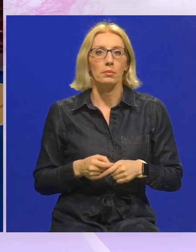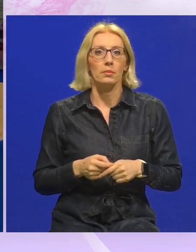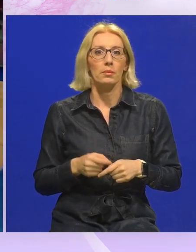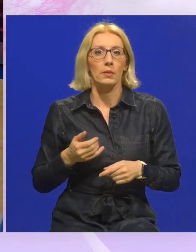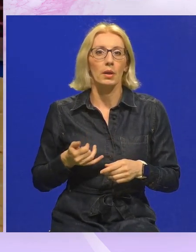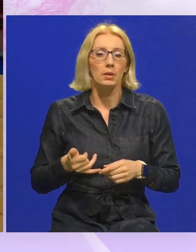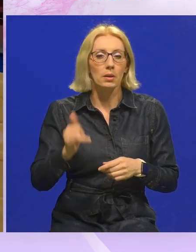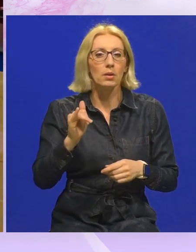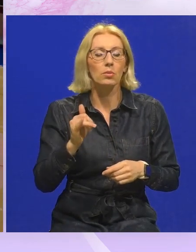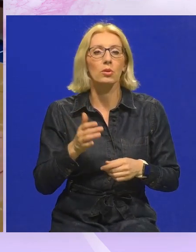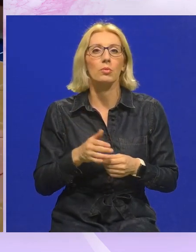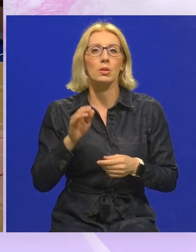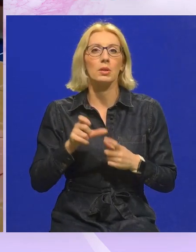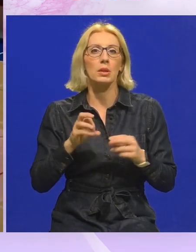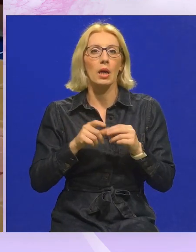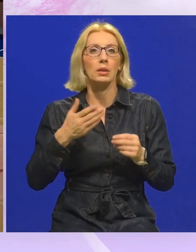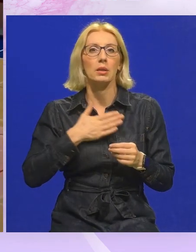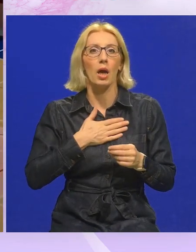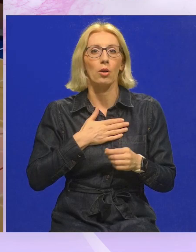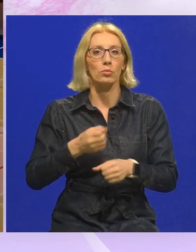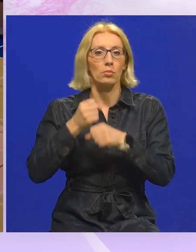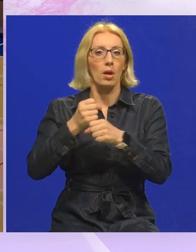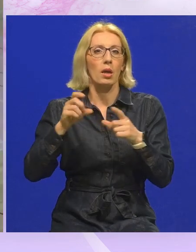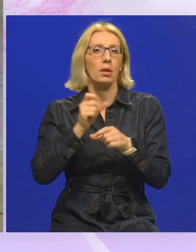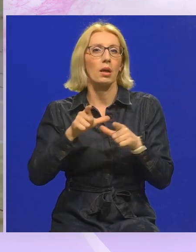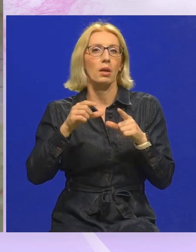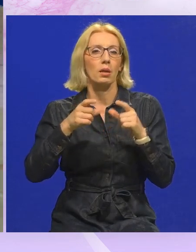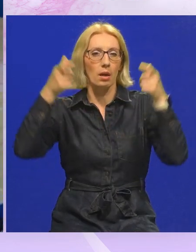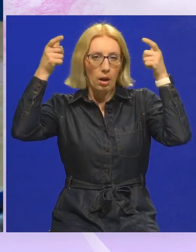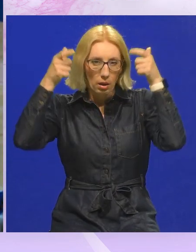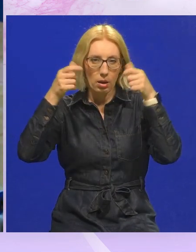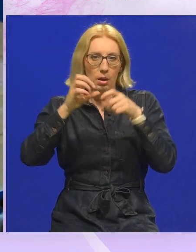Krenut ćemo sa našim gladijatorima koji ipak